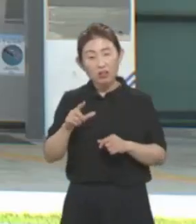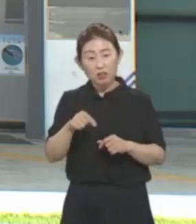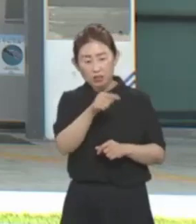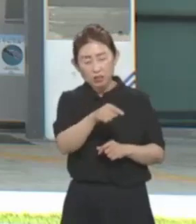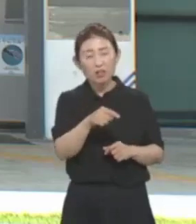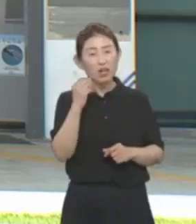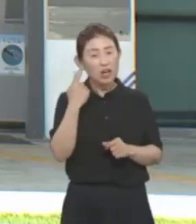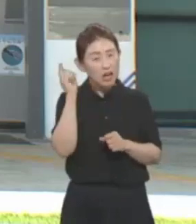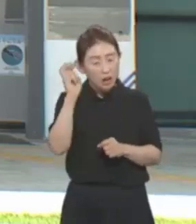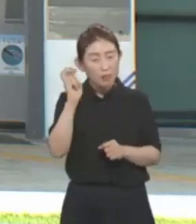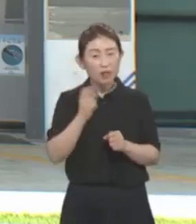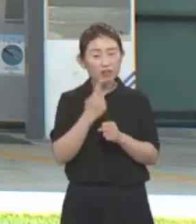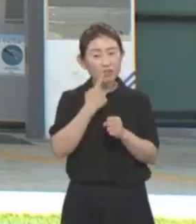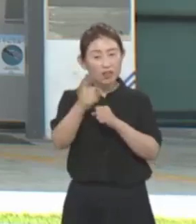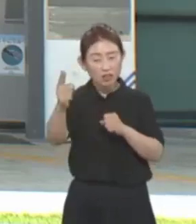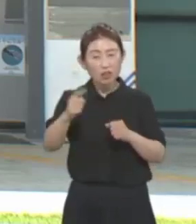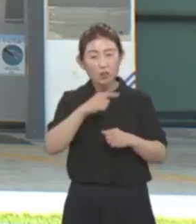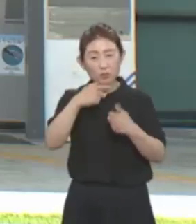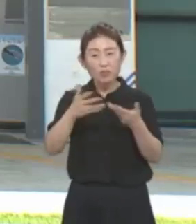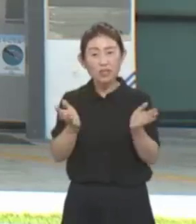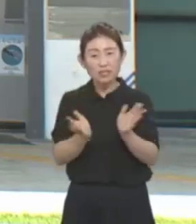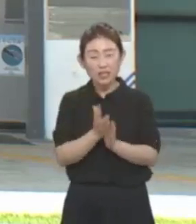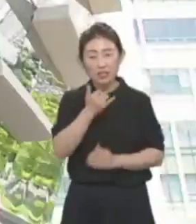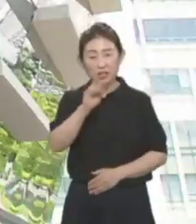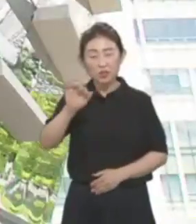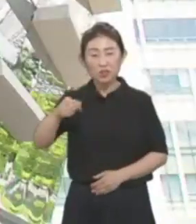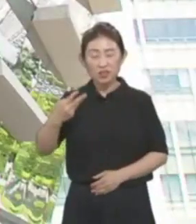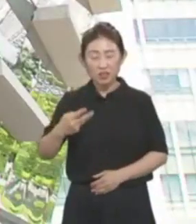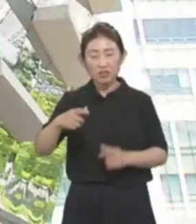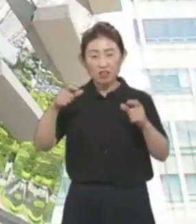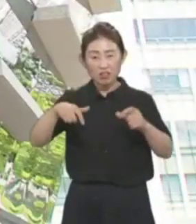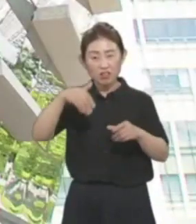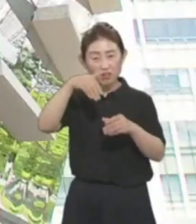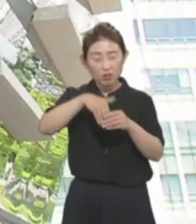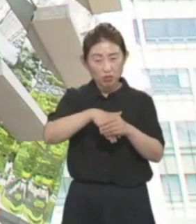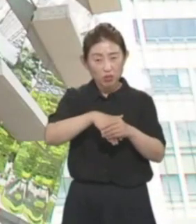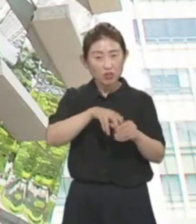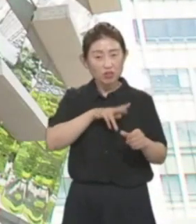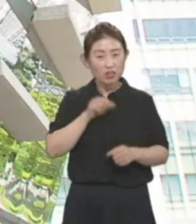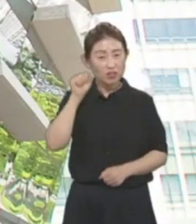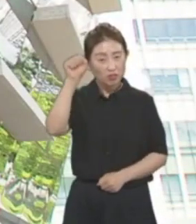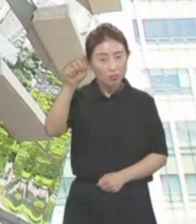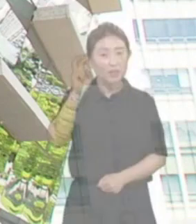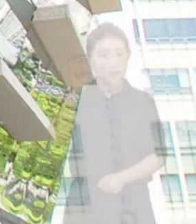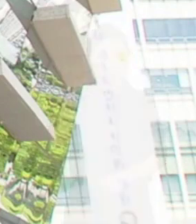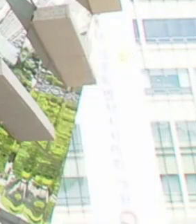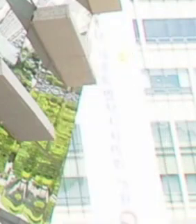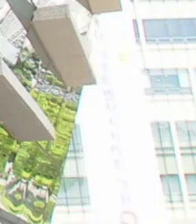부시장이 내년 총선 국민의힘 세종을 선거구에 출마할 것으로 보고 있습니다.